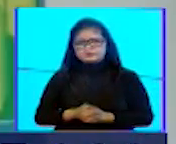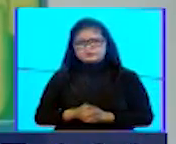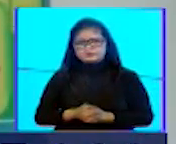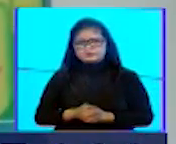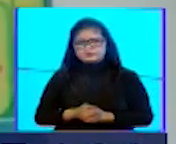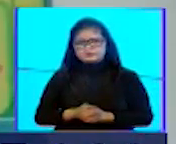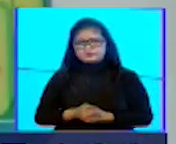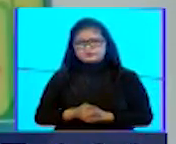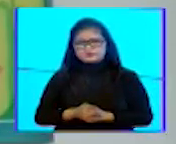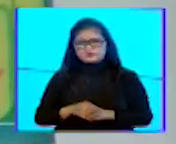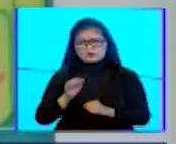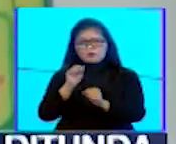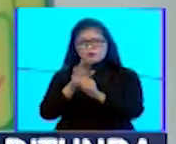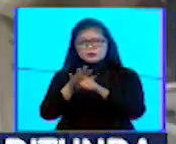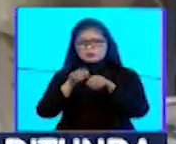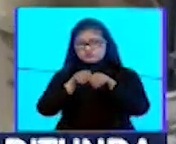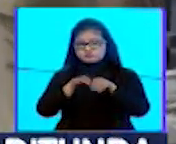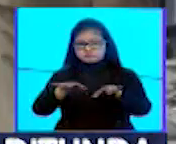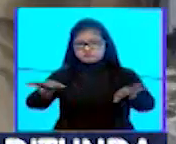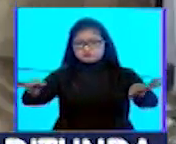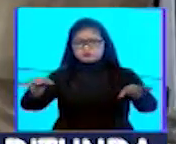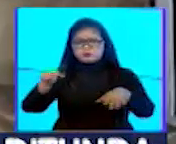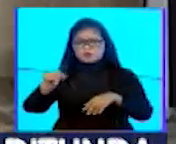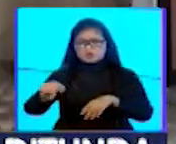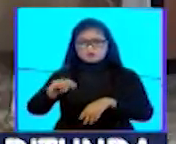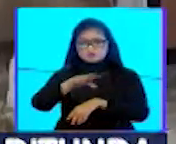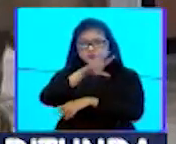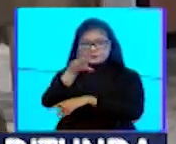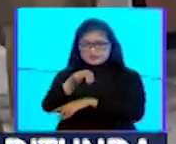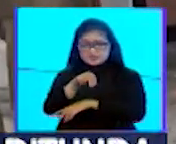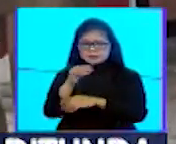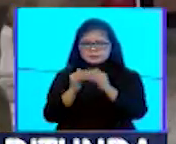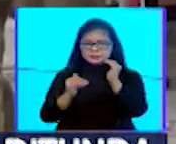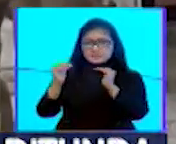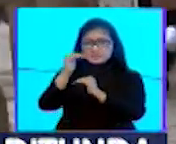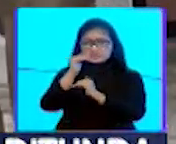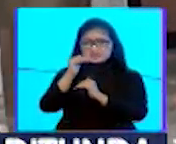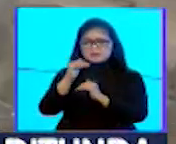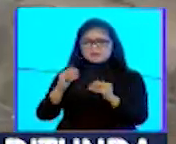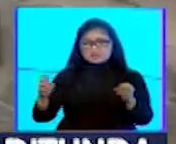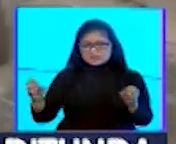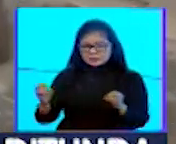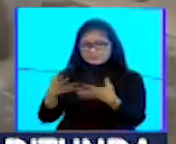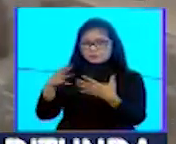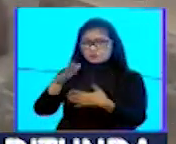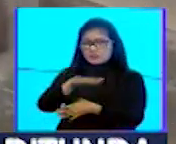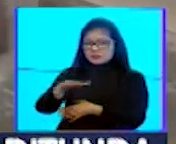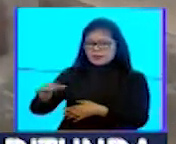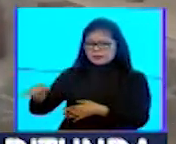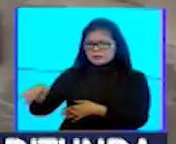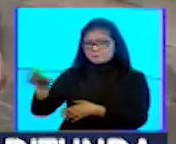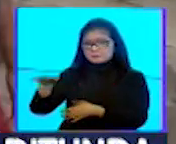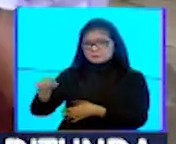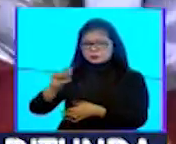Penyebaran COVID-19 di Kota Cimahi, Jawa Barat terus mengalami lonjakan. Tak hanya menyasar remaja dan lansia, COVID-19 juga menyasar puluhan anak pelajar